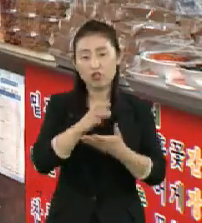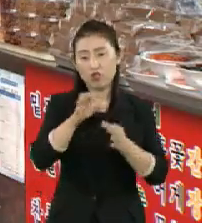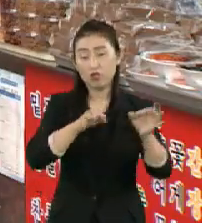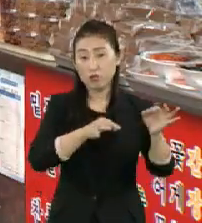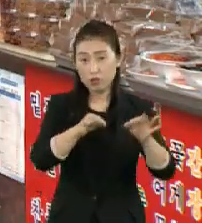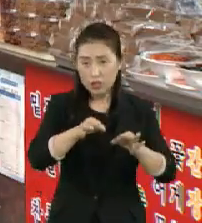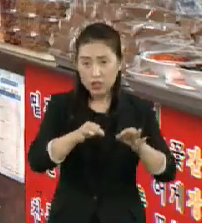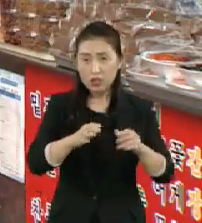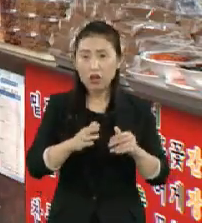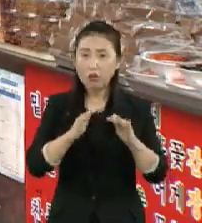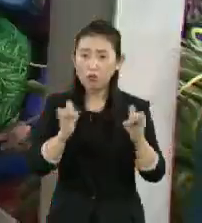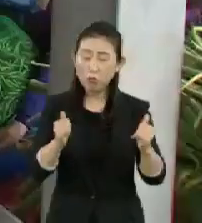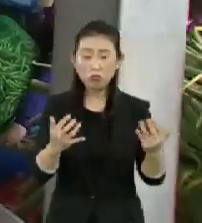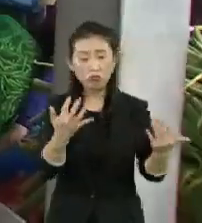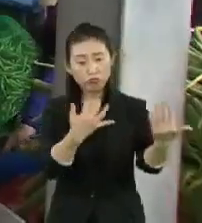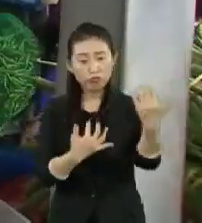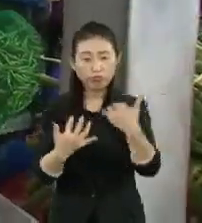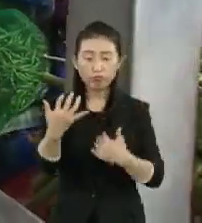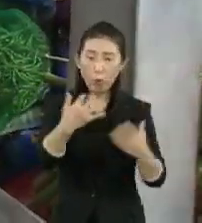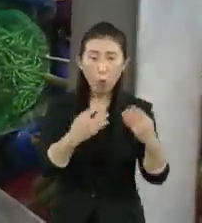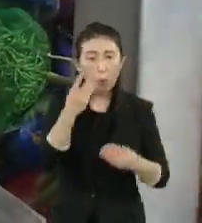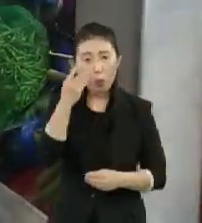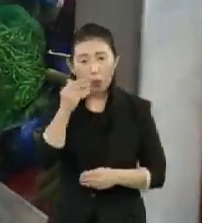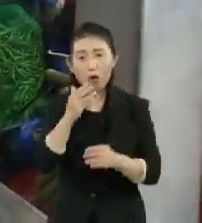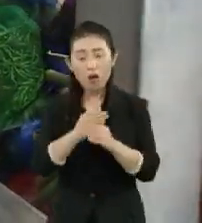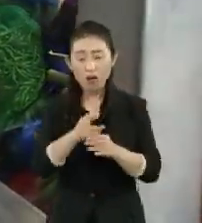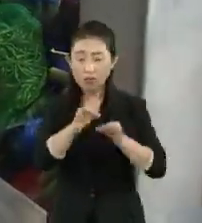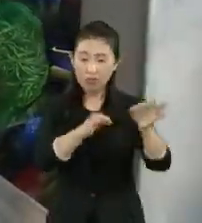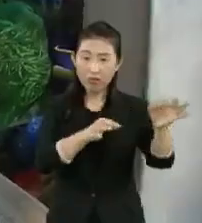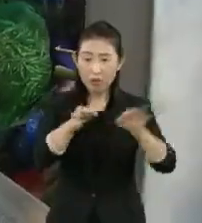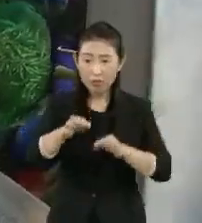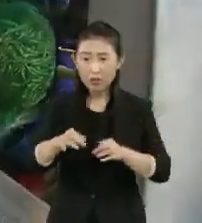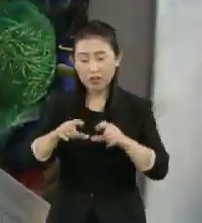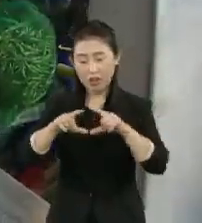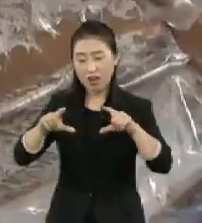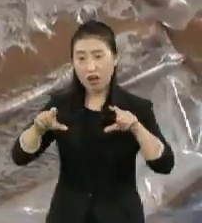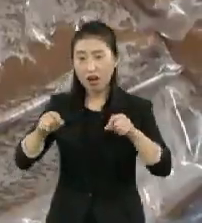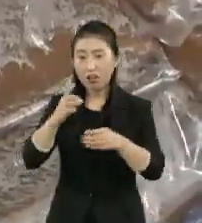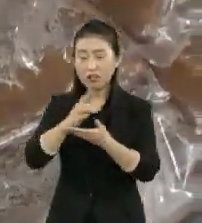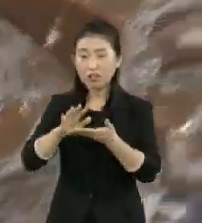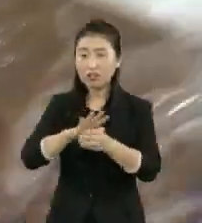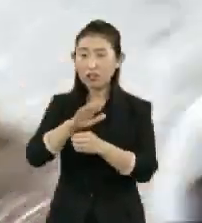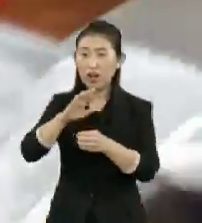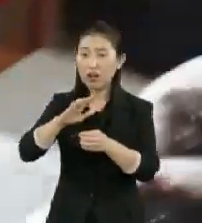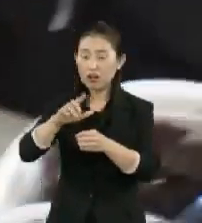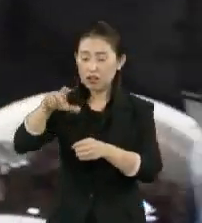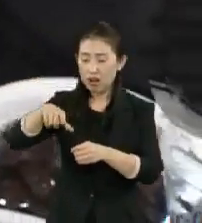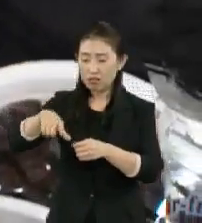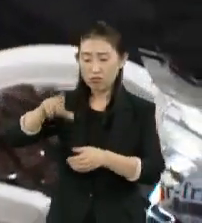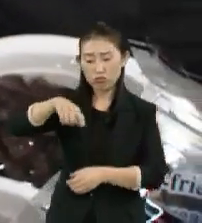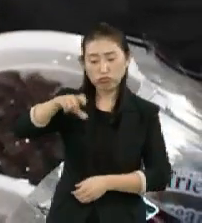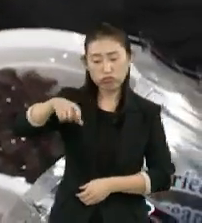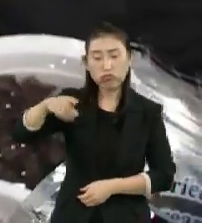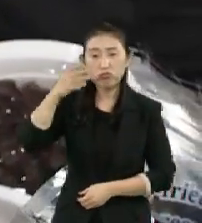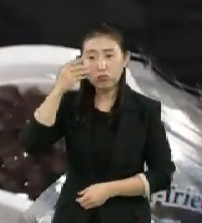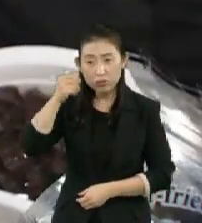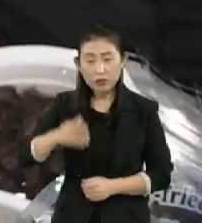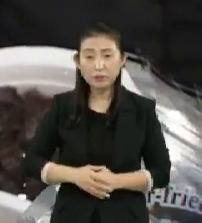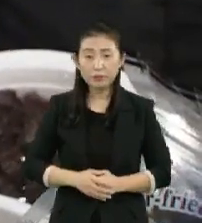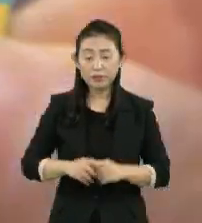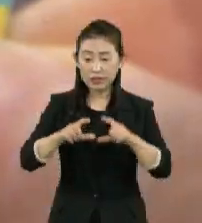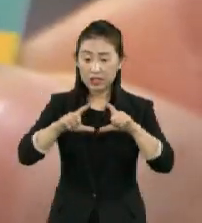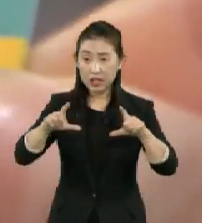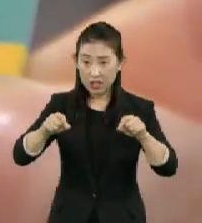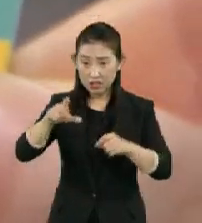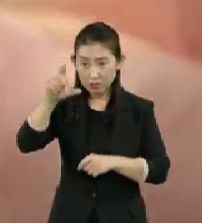천안중앙시장이 이달 들어 눈에 띄게 활기를 되찾아가는 가운데 점포마다 지역화폐인 천안사랑카드 거래가 활발합니다. 지역화폐를 이용할